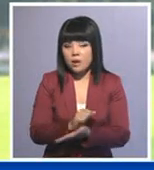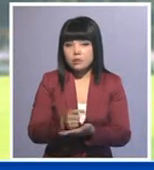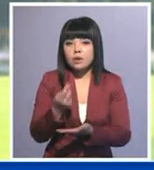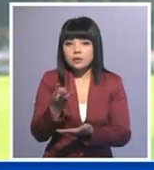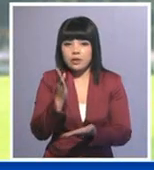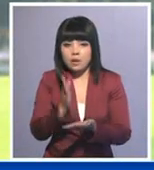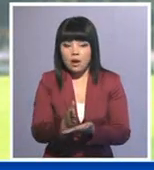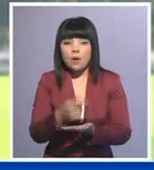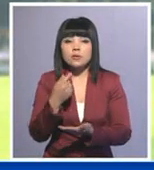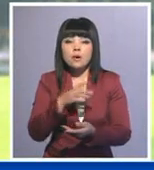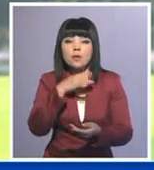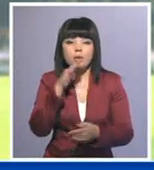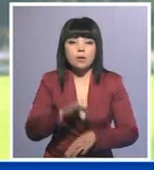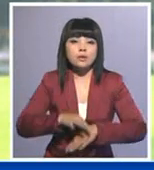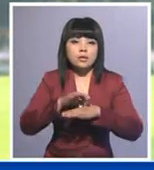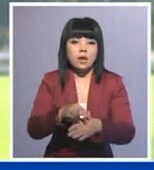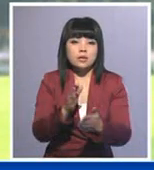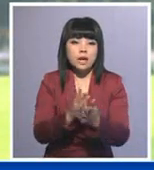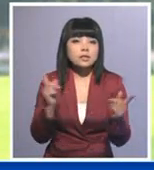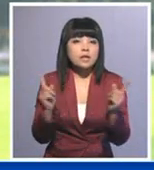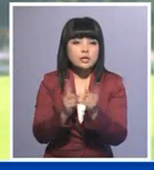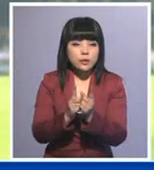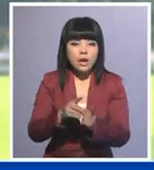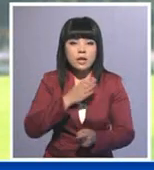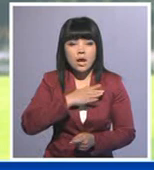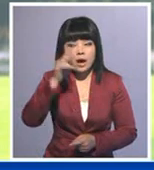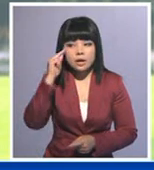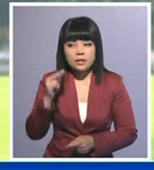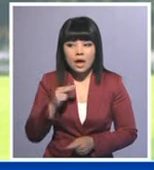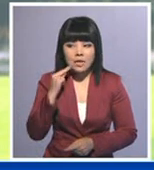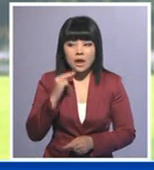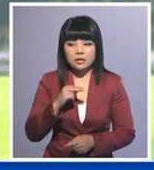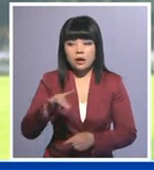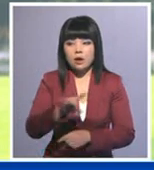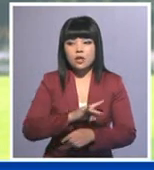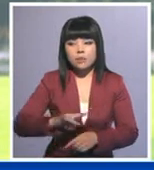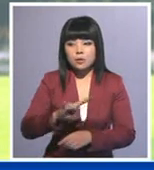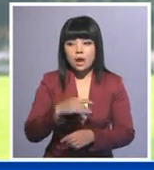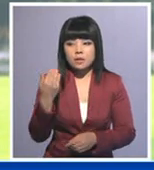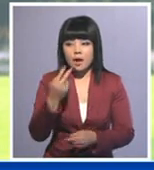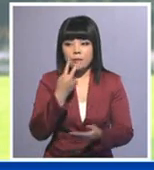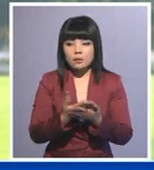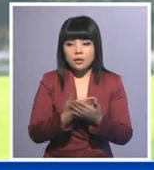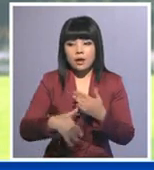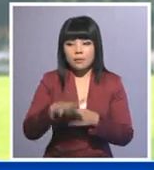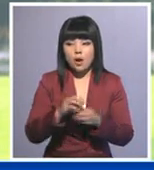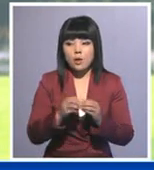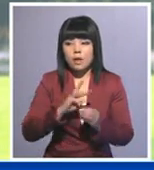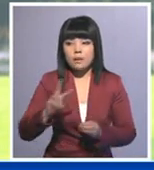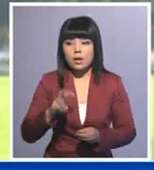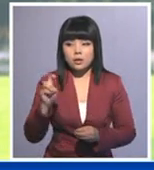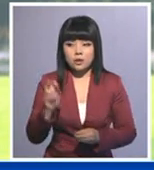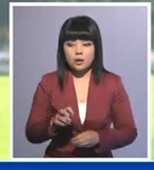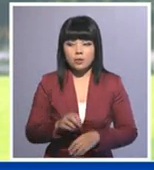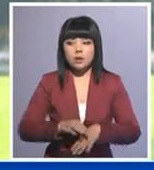өткен кездесулерде біздің Қазақстанға Қытай Халық Республикасының инвестициясы 10 миллиард долларға